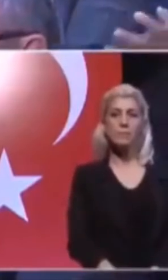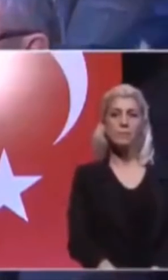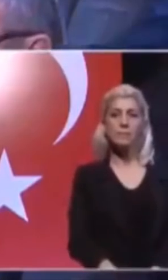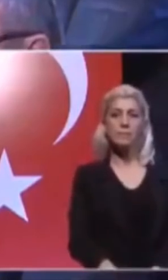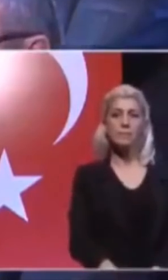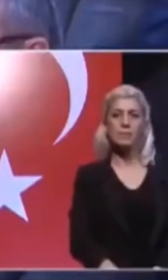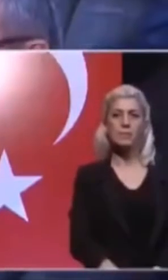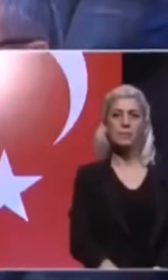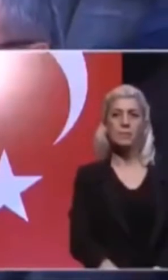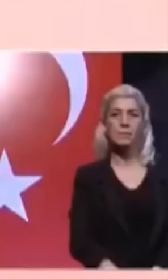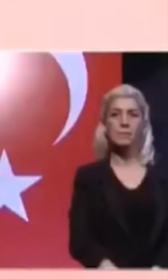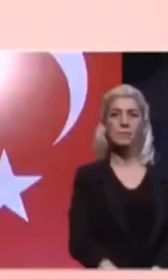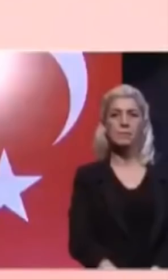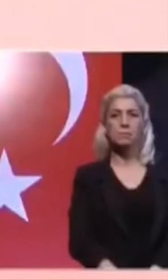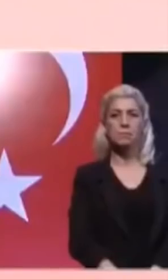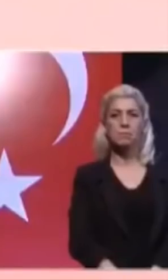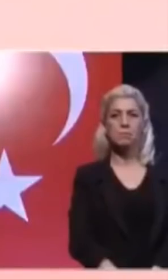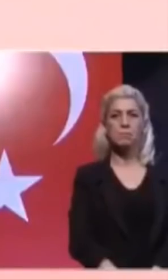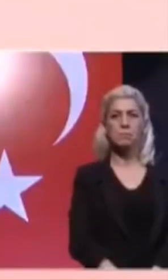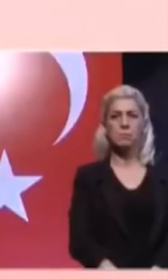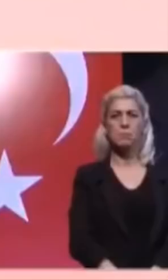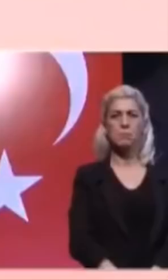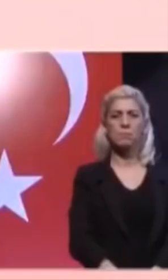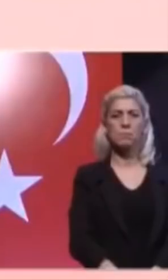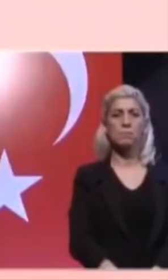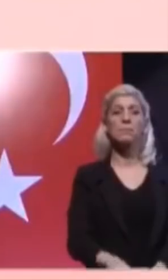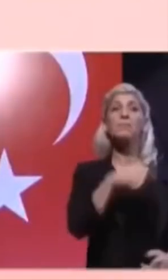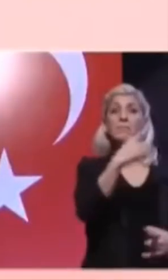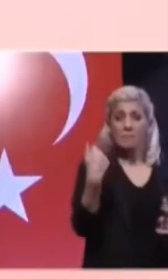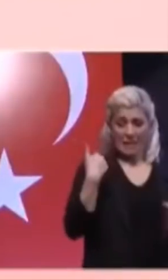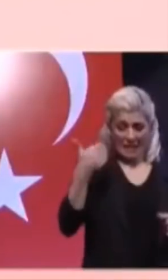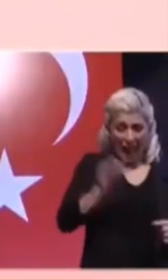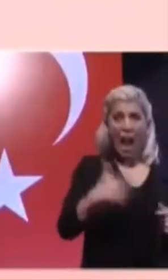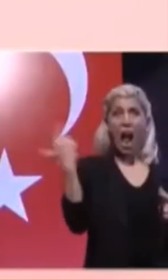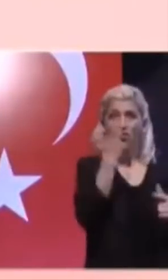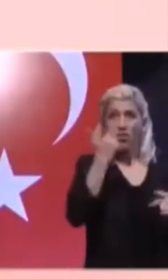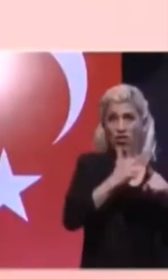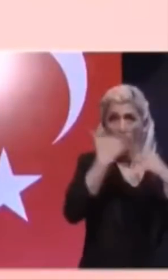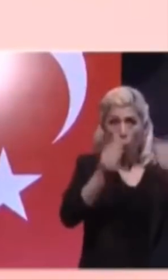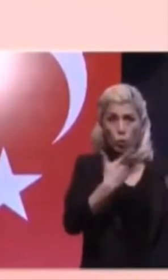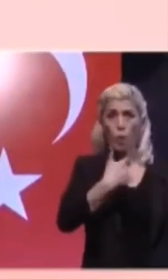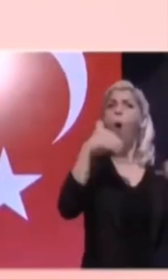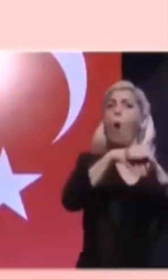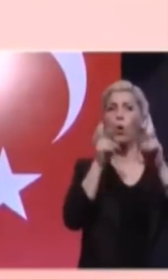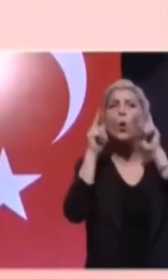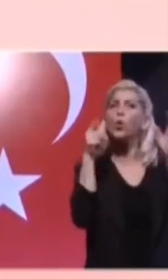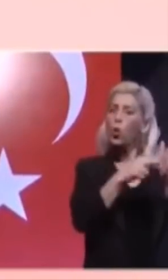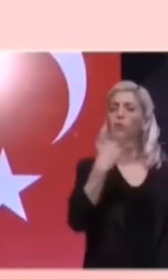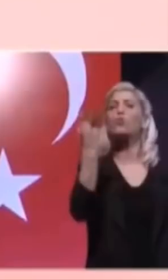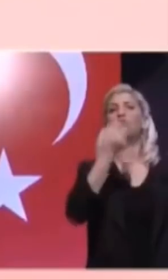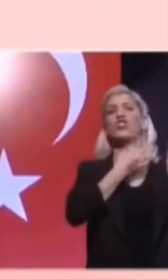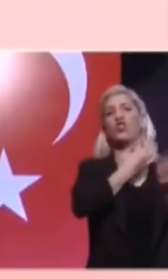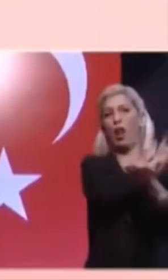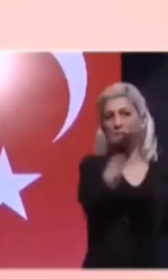arkadaşlarıma. Arkadaşlarım, bu benim için ve arkadaşlarım için divana seçilen büyük bir onurdur. Çünkü Cumhuriyet